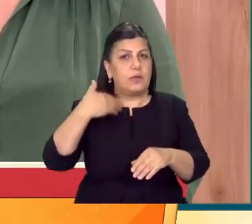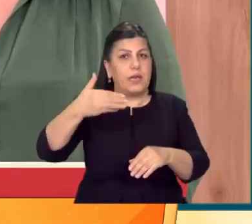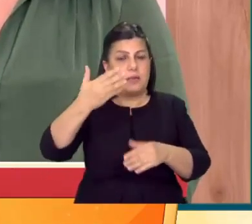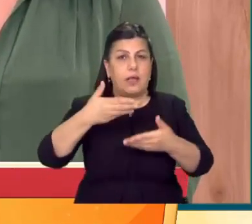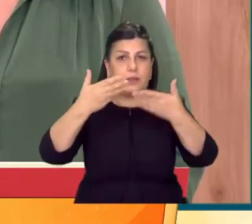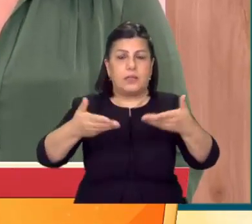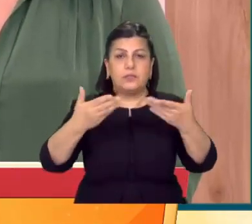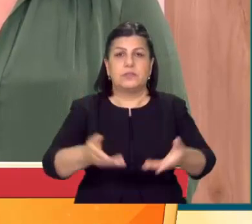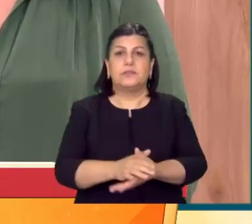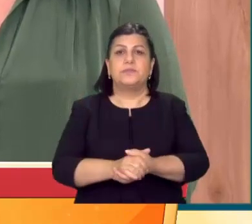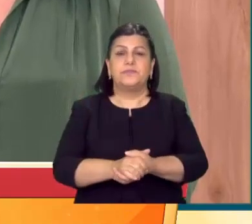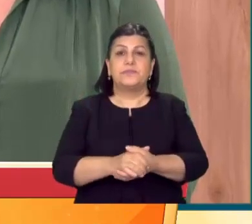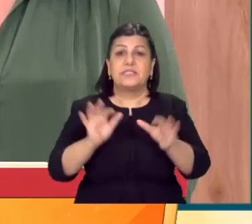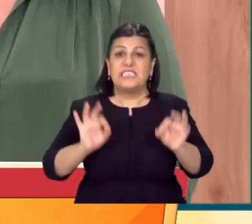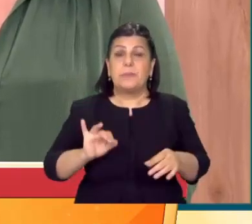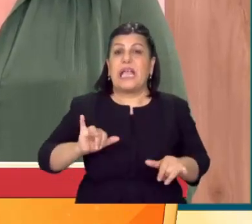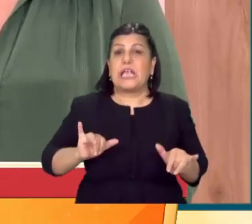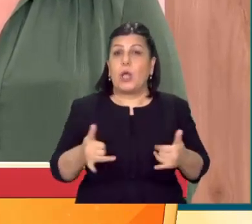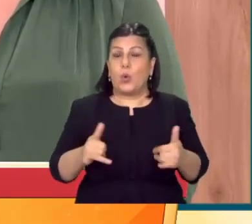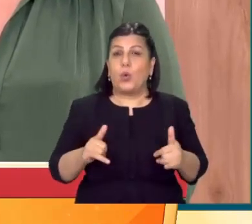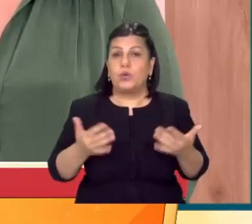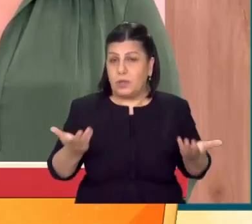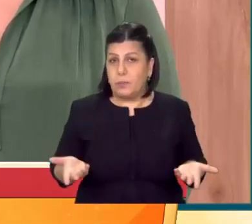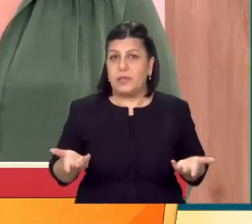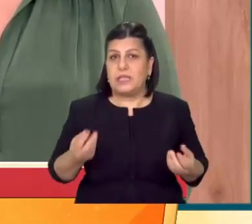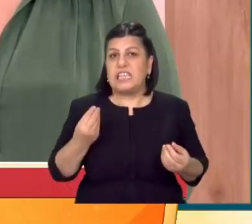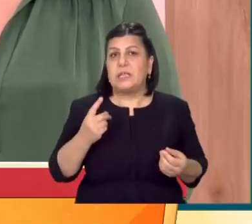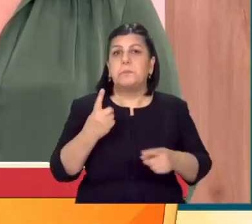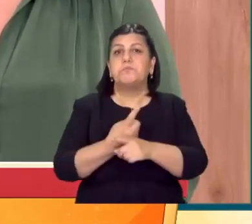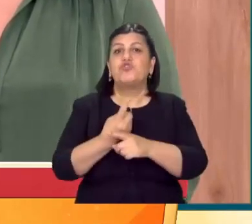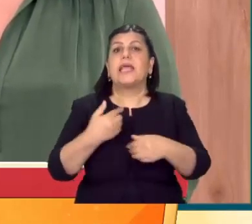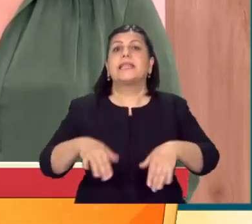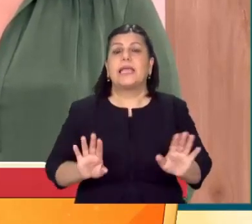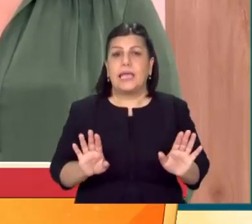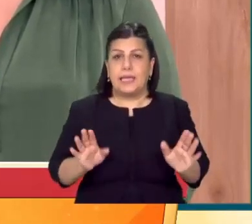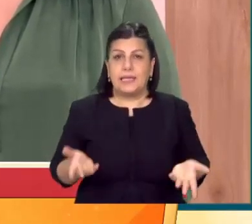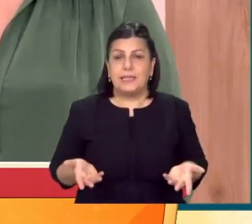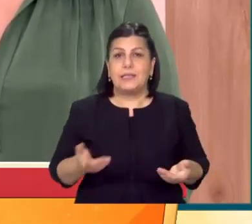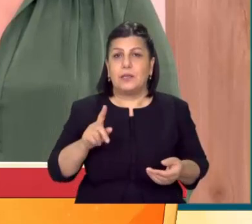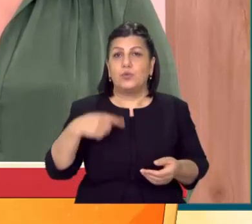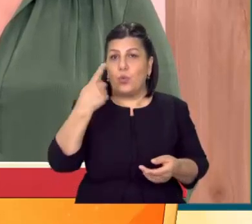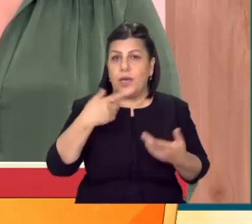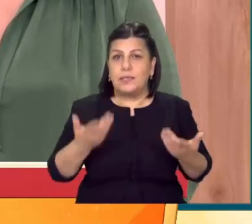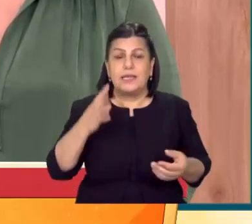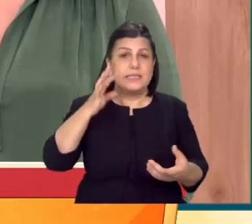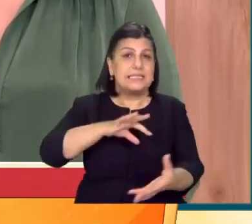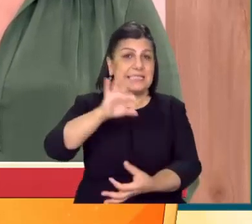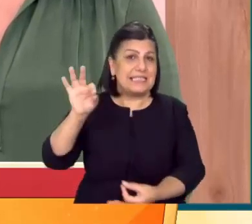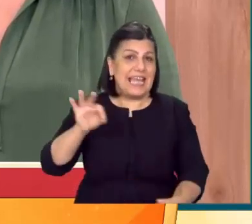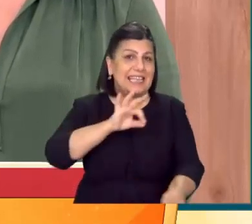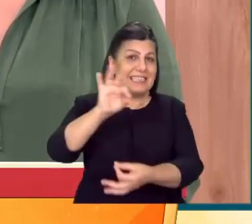seviniriz. Evet, şimdi kilo tabii ki iyi bir şey değil. Dolayısıyla